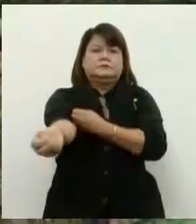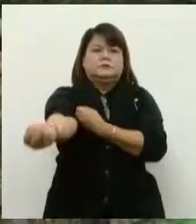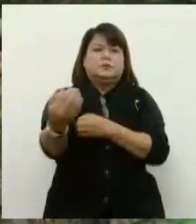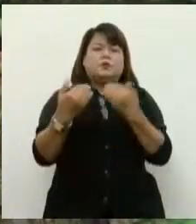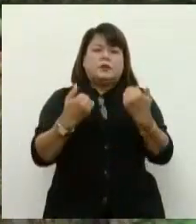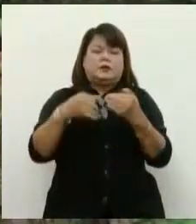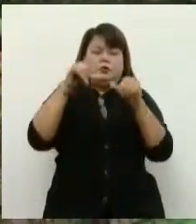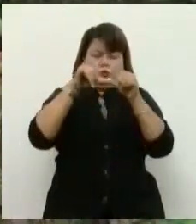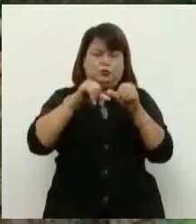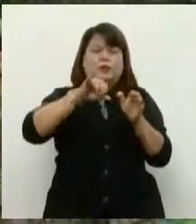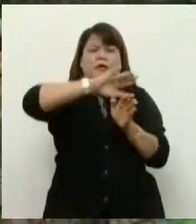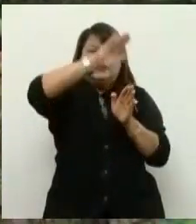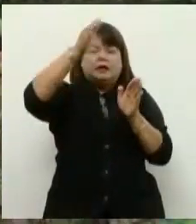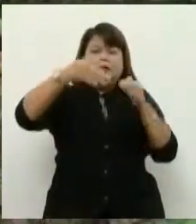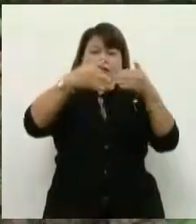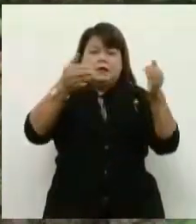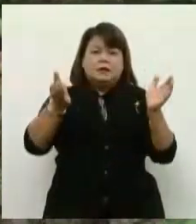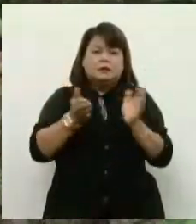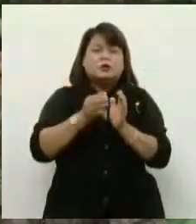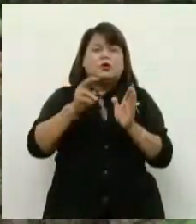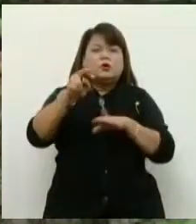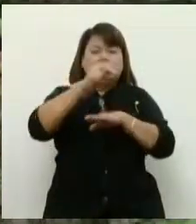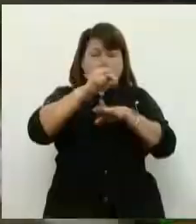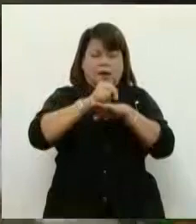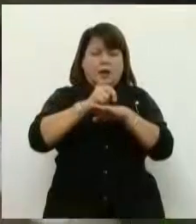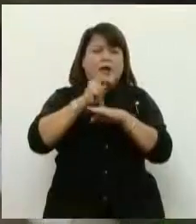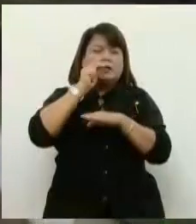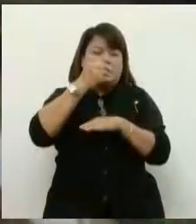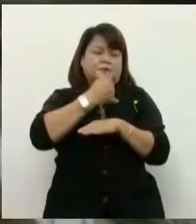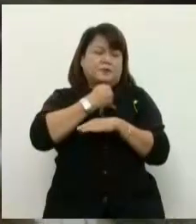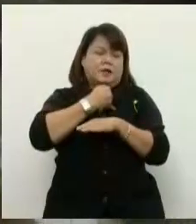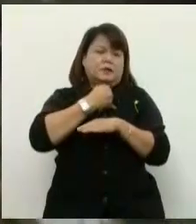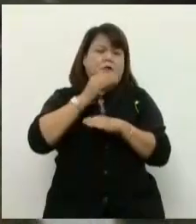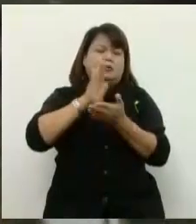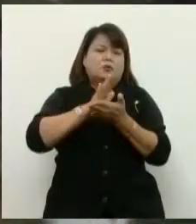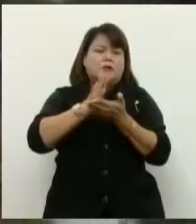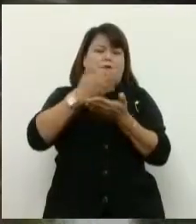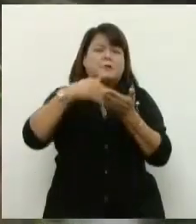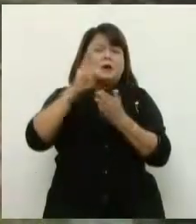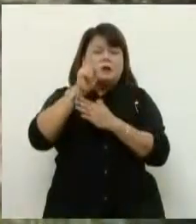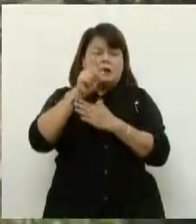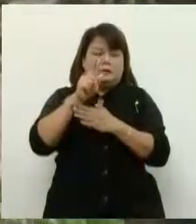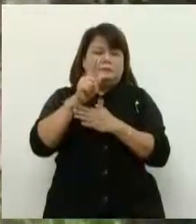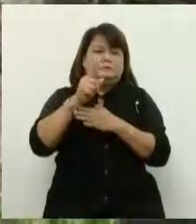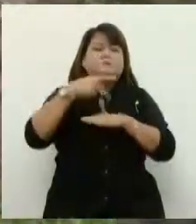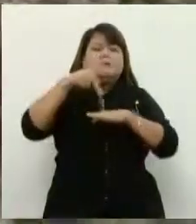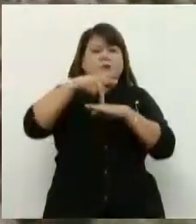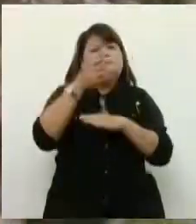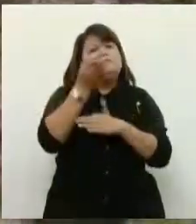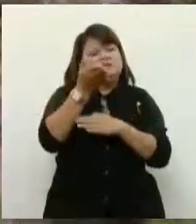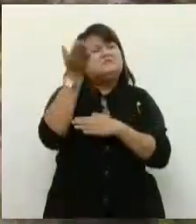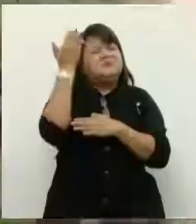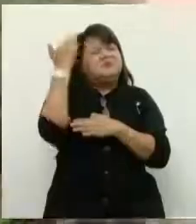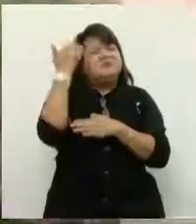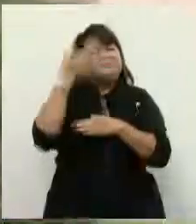ที่โคกหนองนาแห่งน้ำใจและความหวังโรงเรียนบางขันวิทยาพื้นที่ตรงนี้นะครับเดิมเป็นพื้นที่เสื่อม